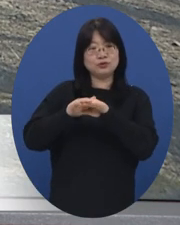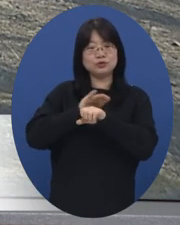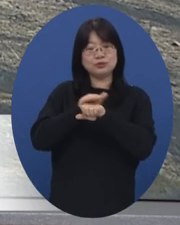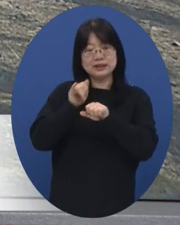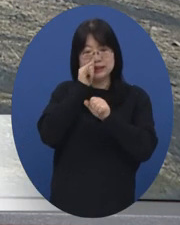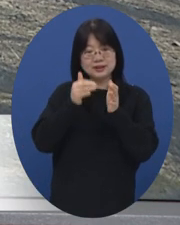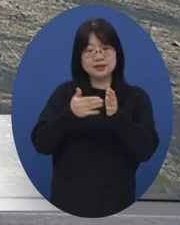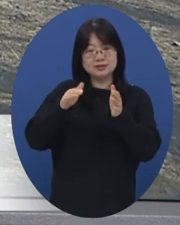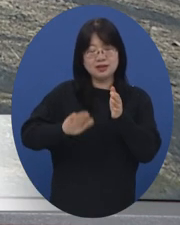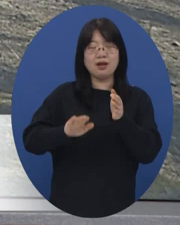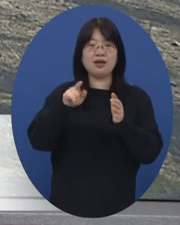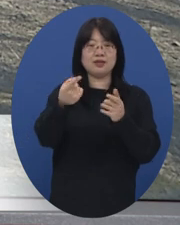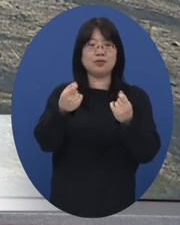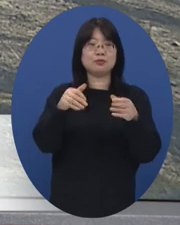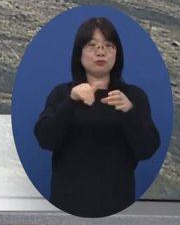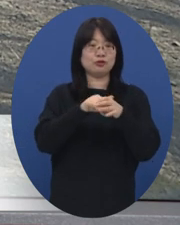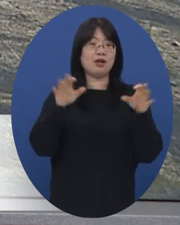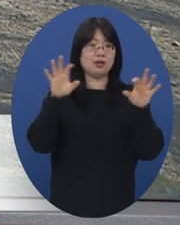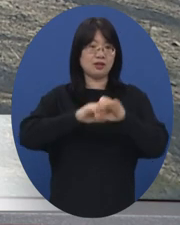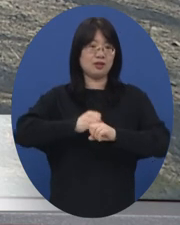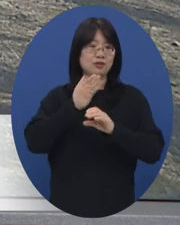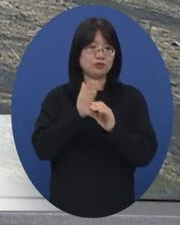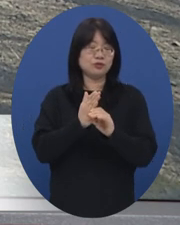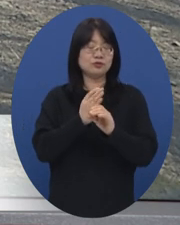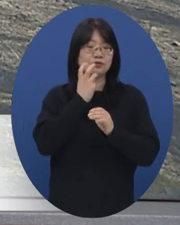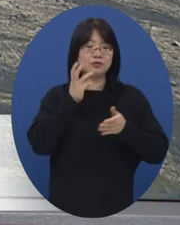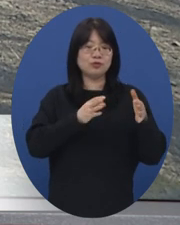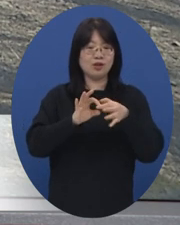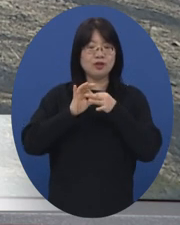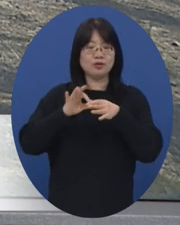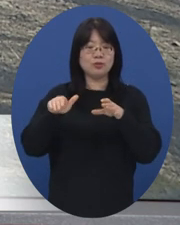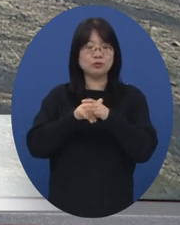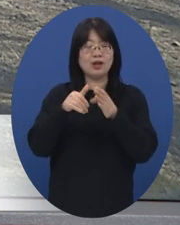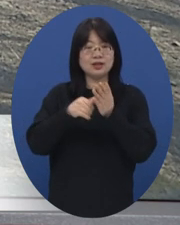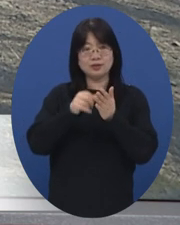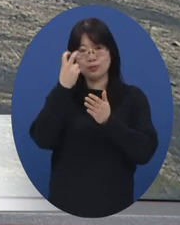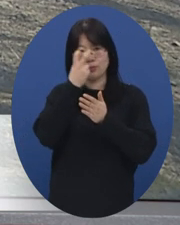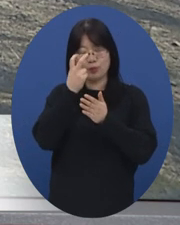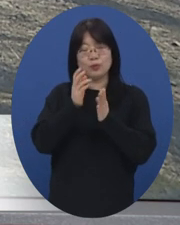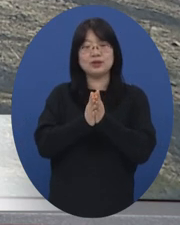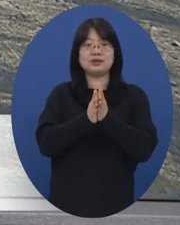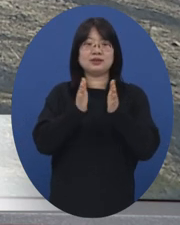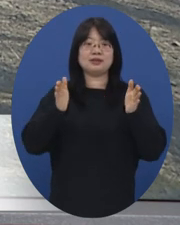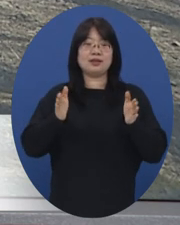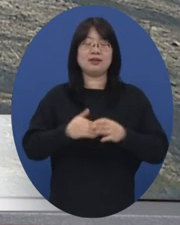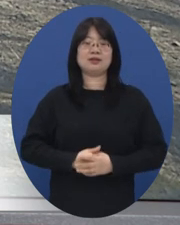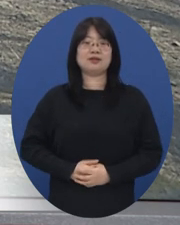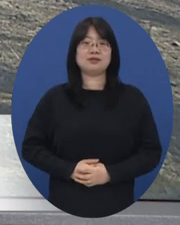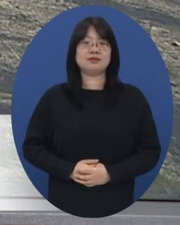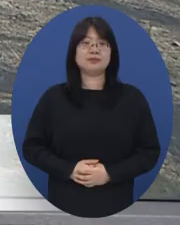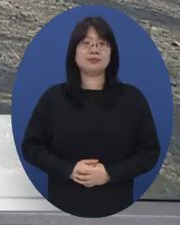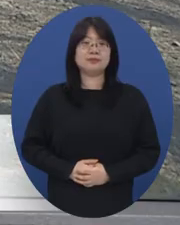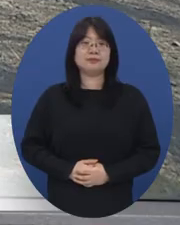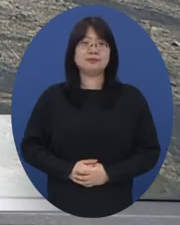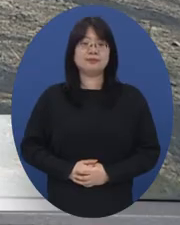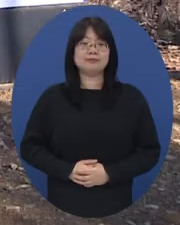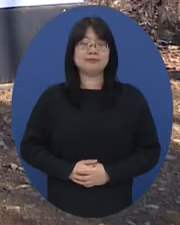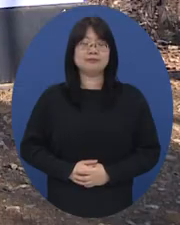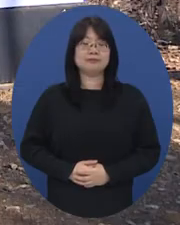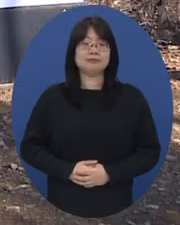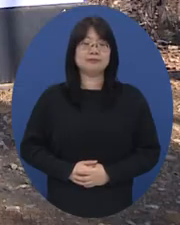고유 한테 문화가 점차 사라지고 있는데요 경우도 가 관련 문화재 보호에 나섰습니다 현장 취재했습니다